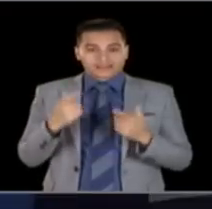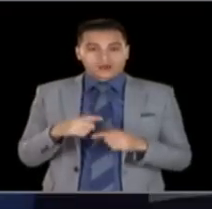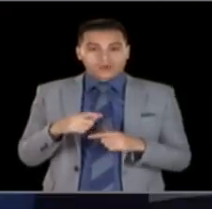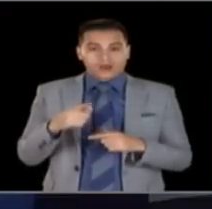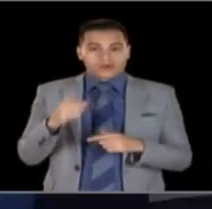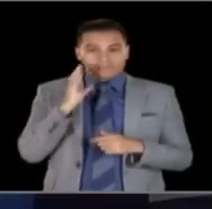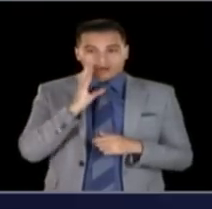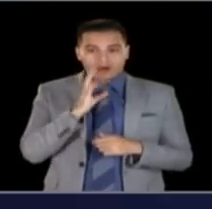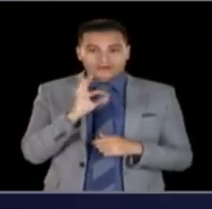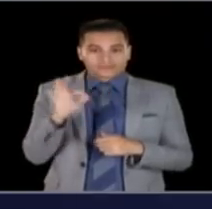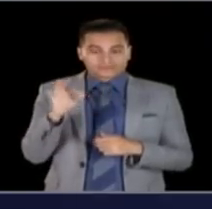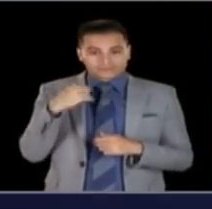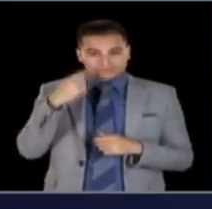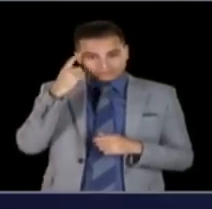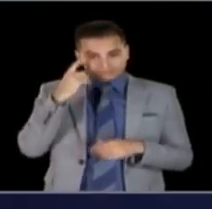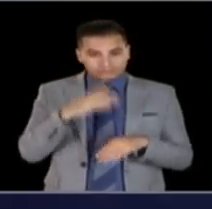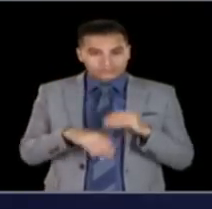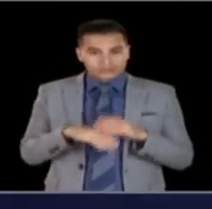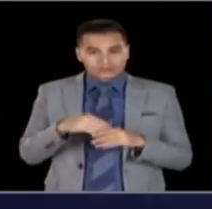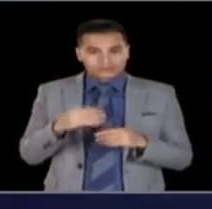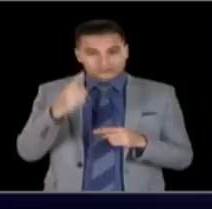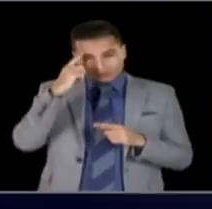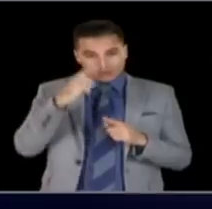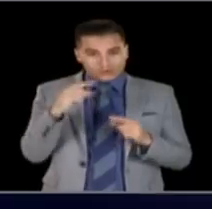آسيوية. أخمن صراحة يعني كوريا.